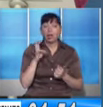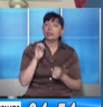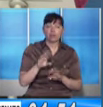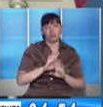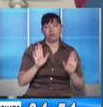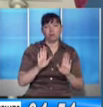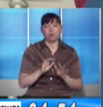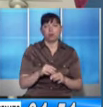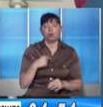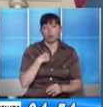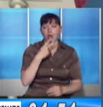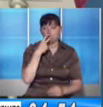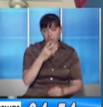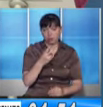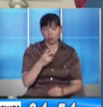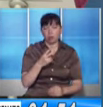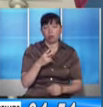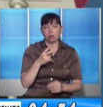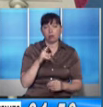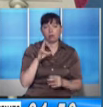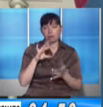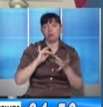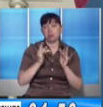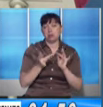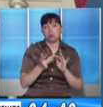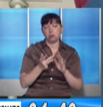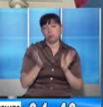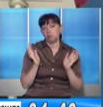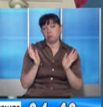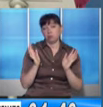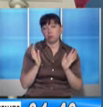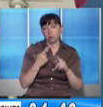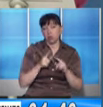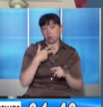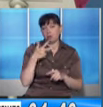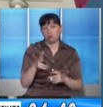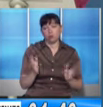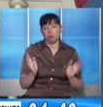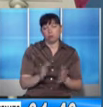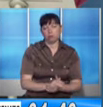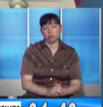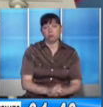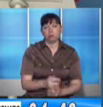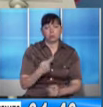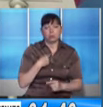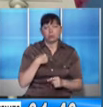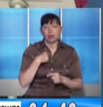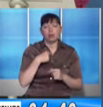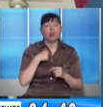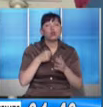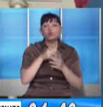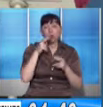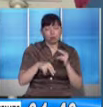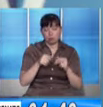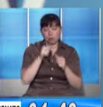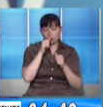timp. Eu am văzut pe independent.media acest video, această secvență, pe care n-am putut să o privesc până la